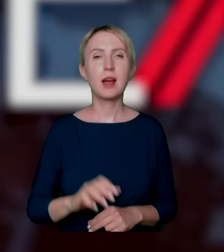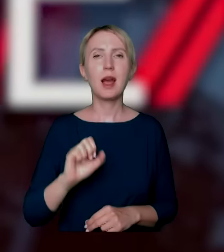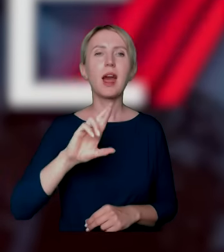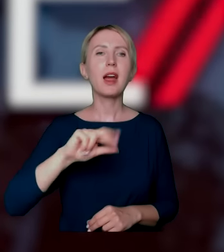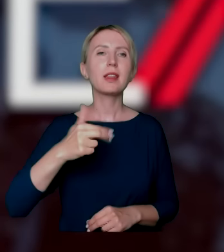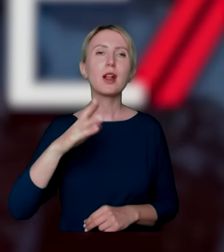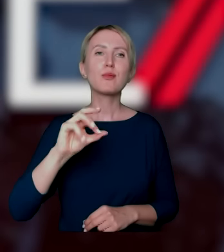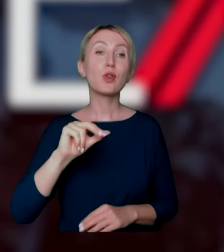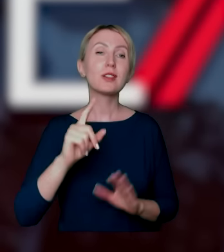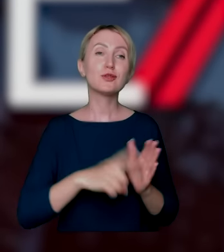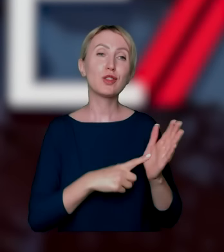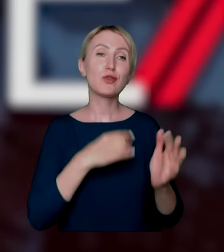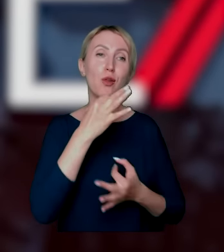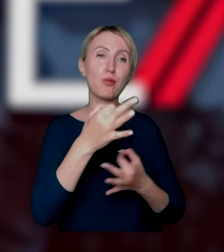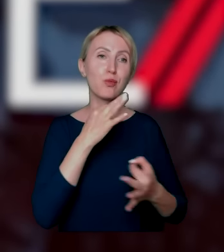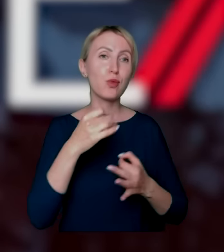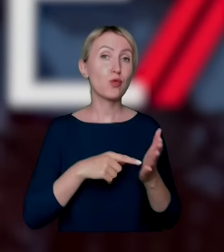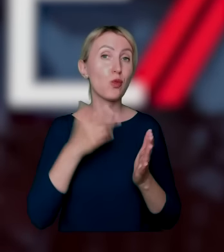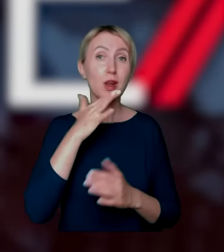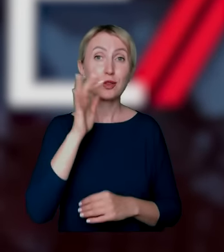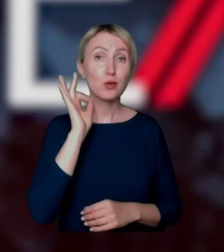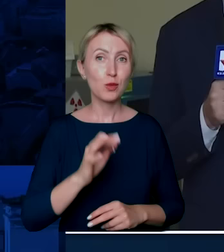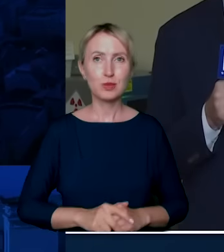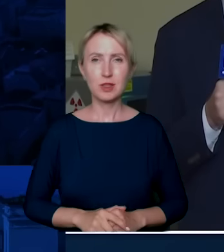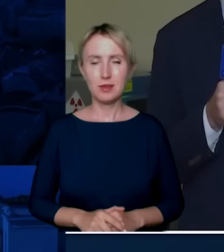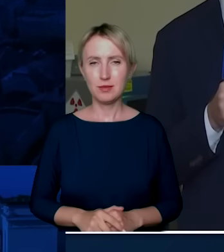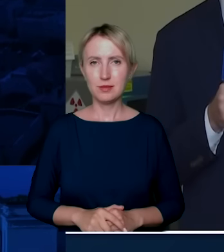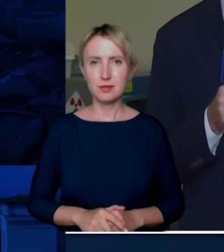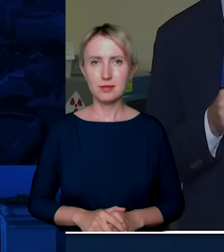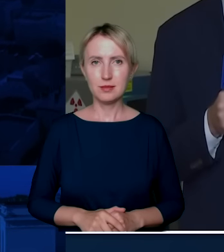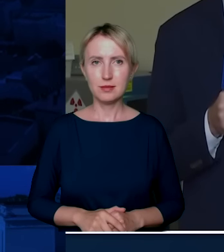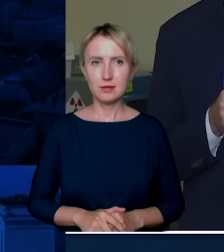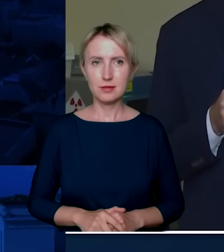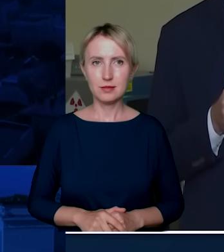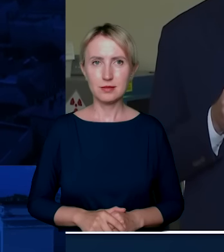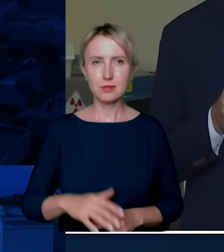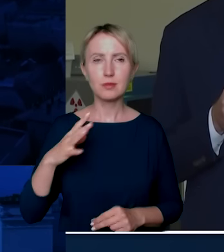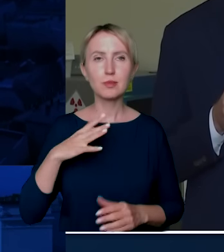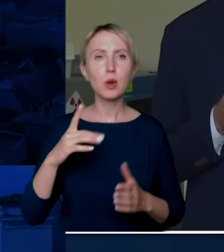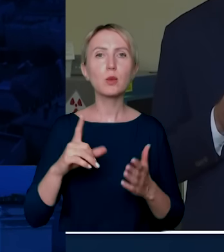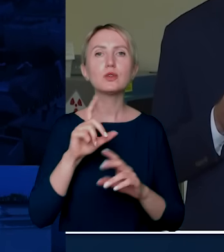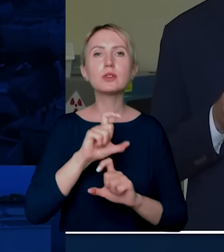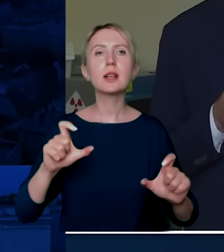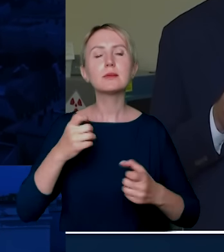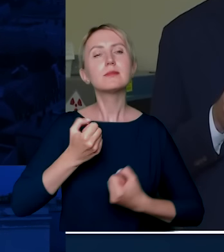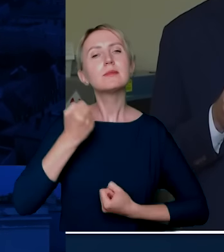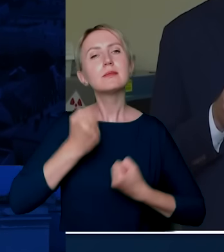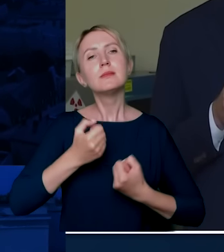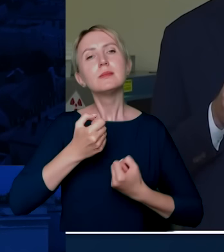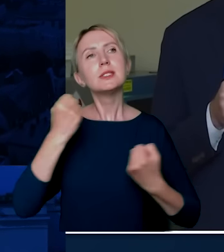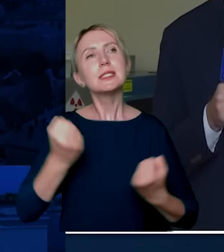je często zadaje, to nawet bardzo dobrze. 7 czerwca, kiedy próbowałem zadać pytanie Donaldowi Tuskowi na konferencji o oświadczeniu